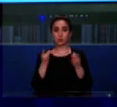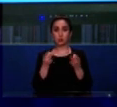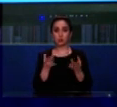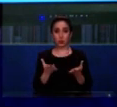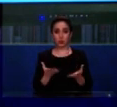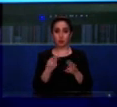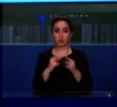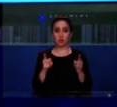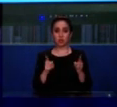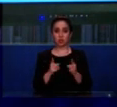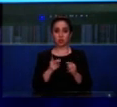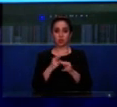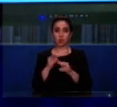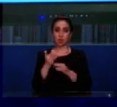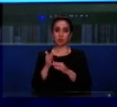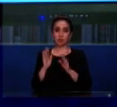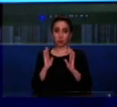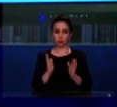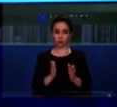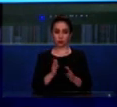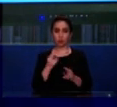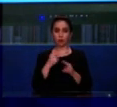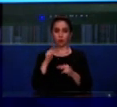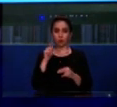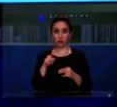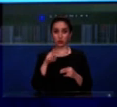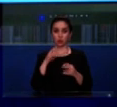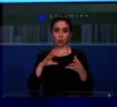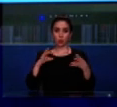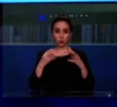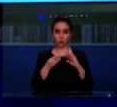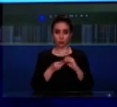Soddaligi, ixchamligi bilan ajralib turadi. Ularning umumiy